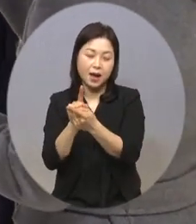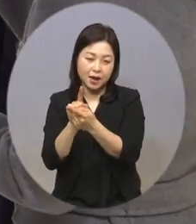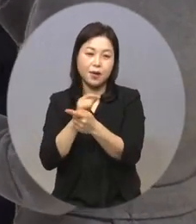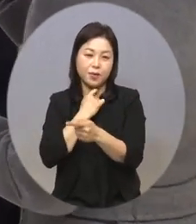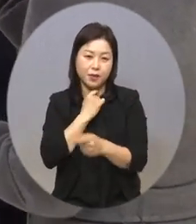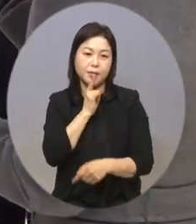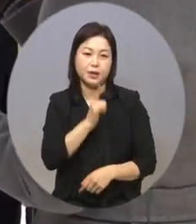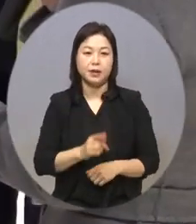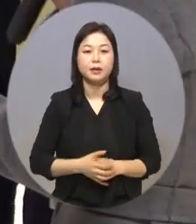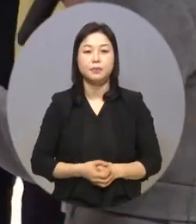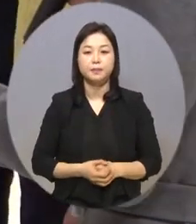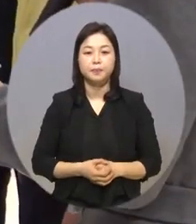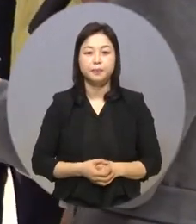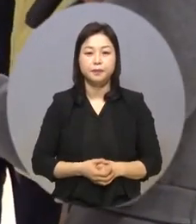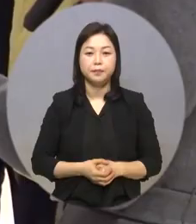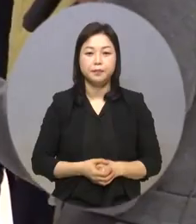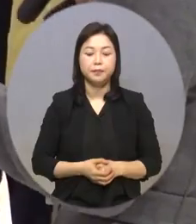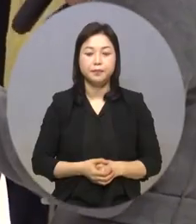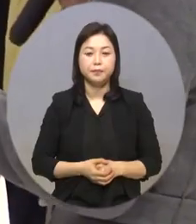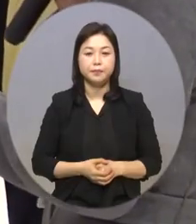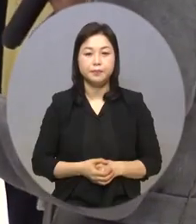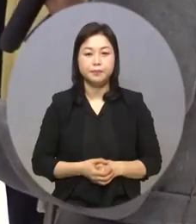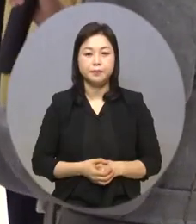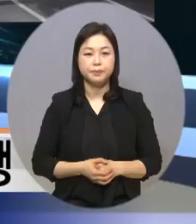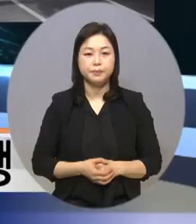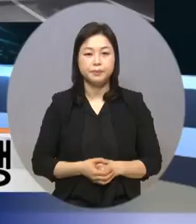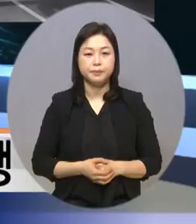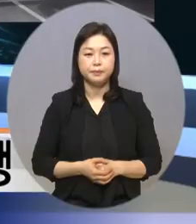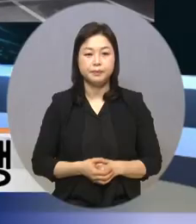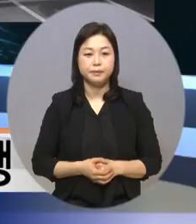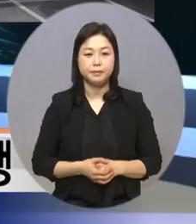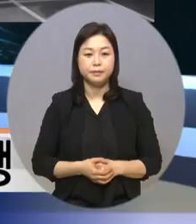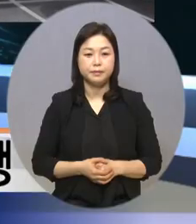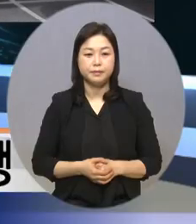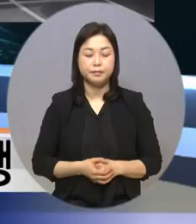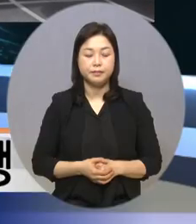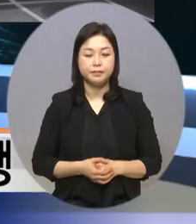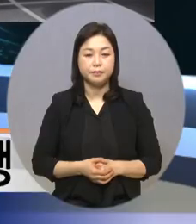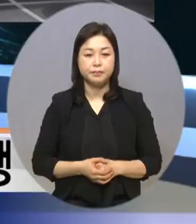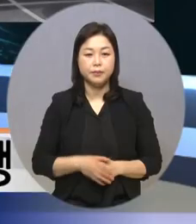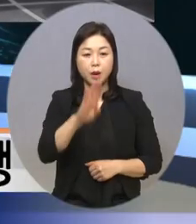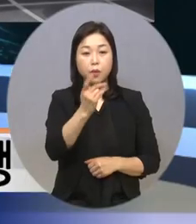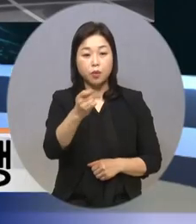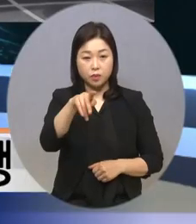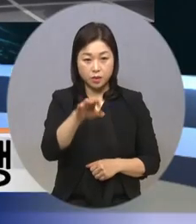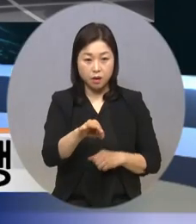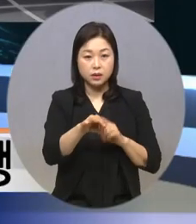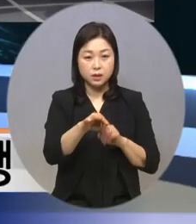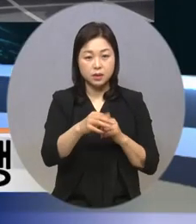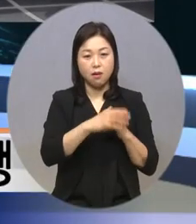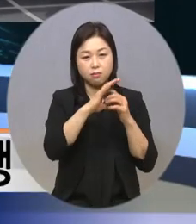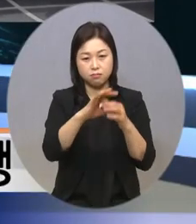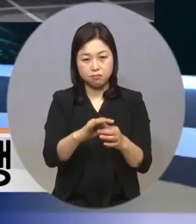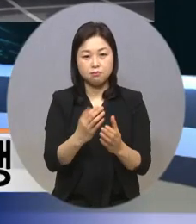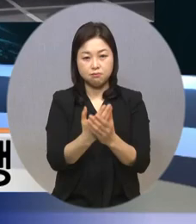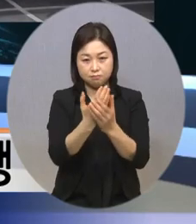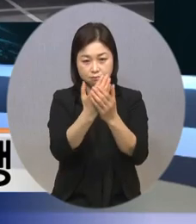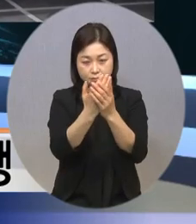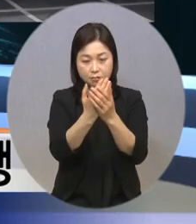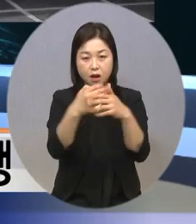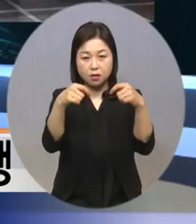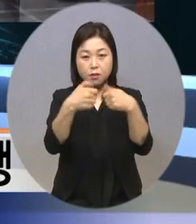하였습니다. 복지TV 뉴스 김현주입니다. 충남 보령시가 지속가능발전협의회